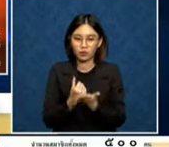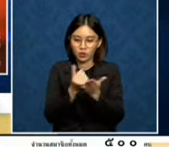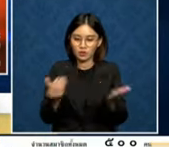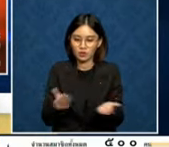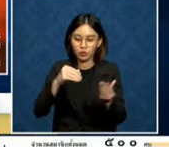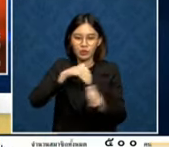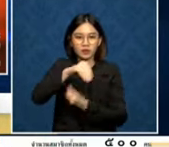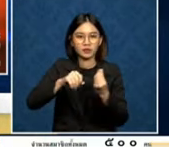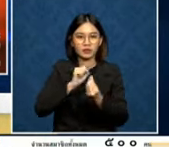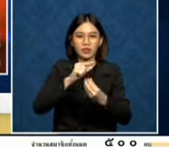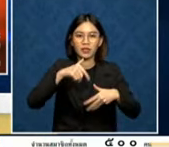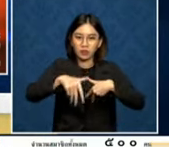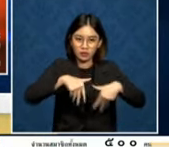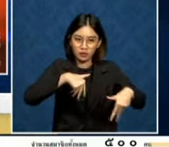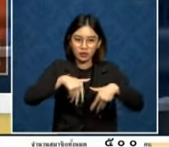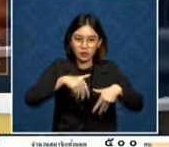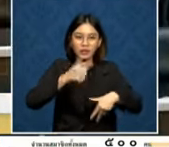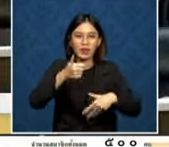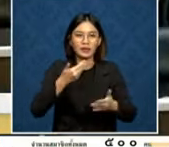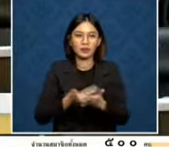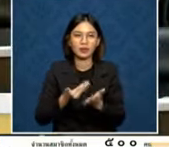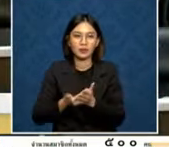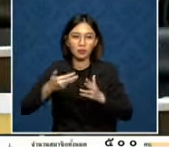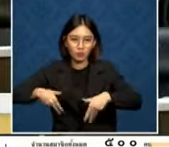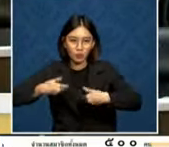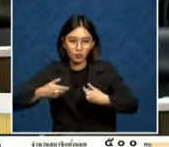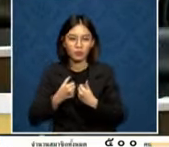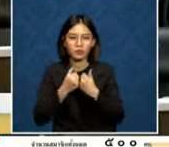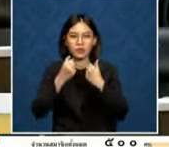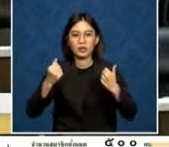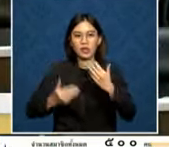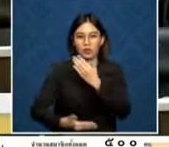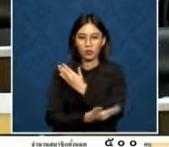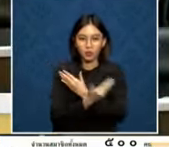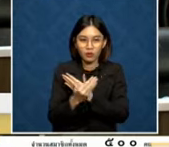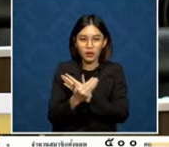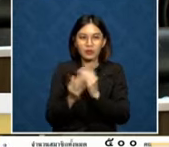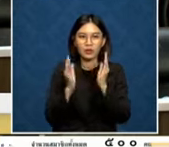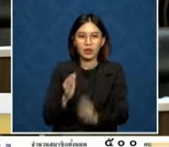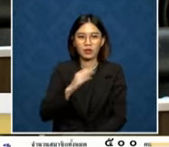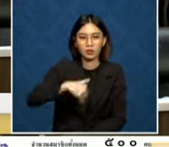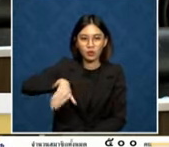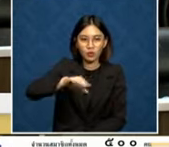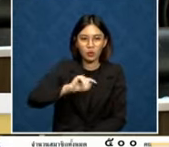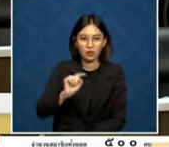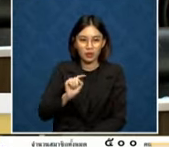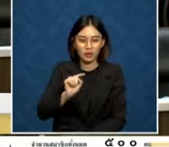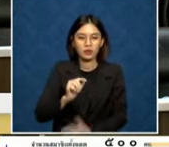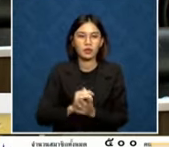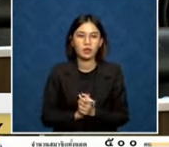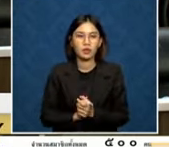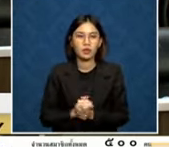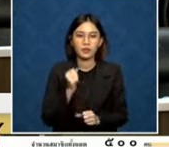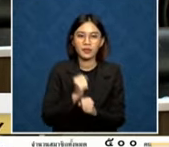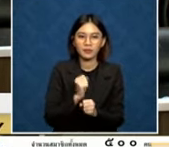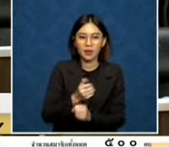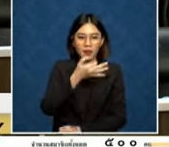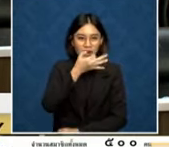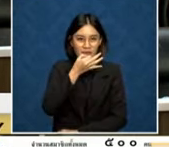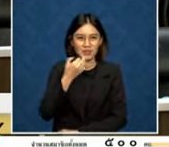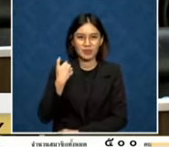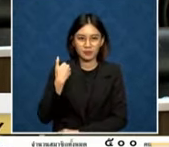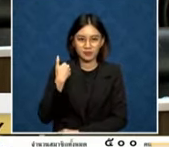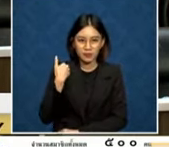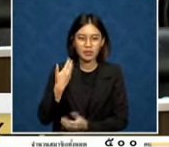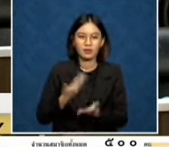เศรษฐกิจท้องถิ่นครับท่านประธานสร้างรายได้ขยายโอกาสให้คนเนี่ยมีพื้นมีงานทำมากขึ้นนะ